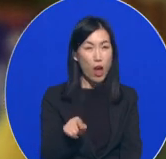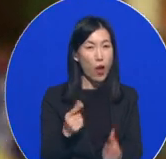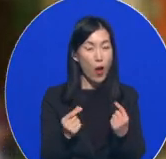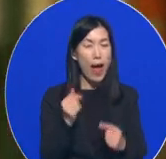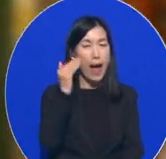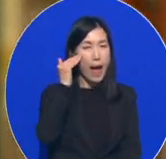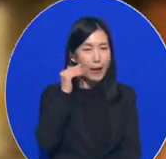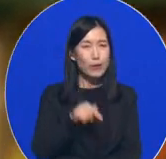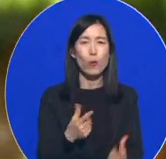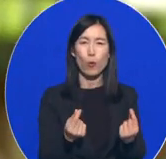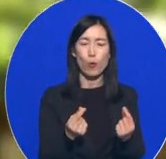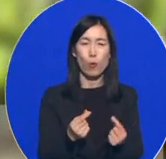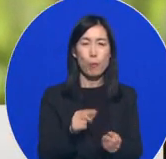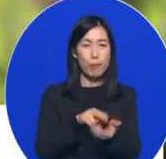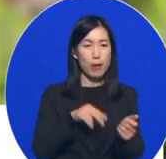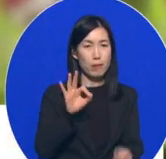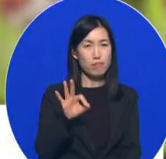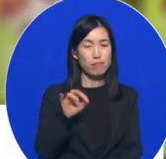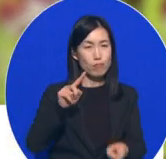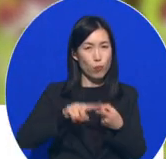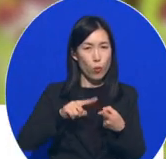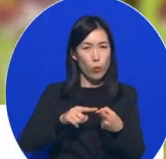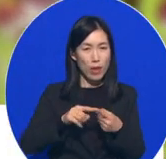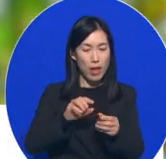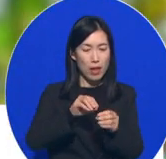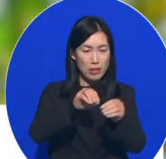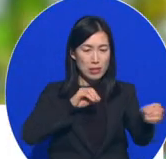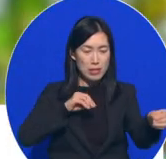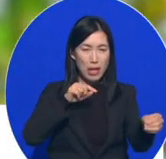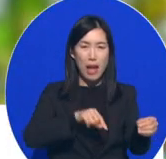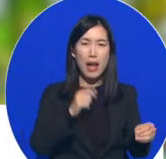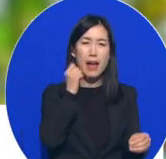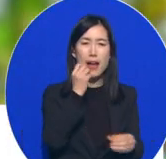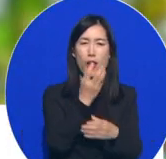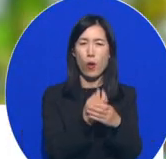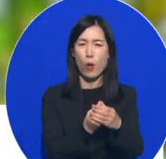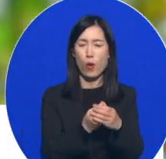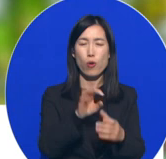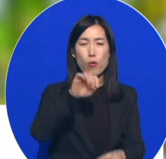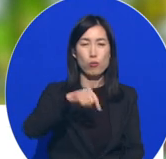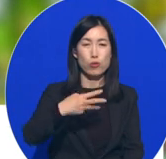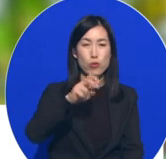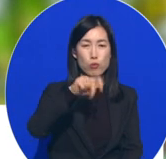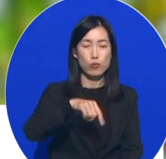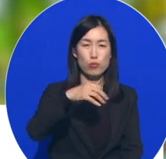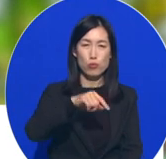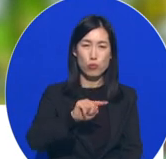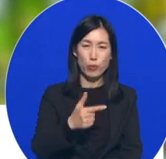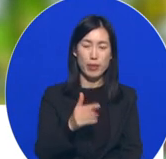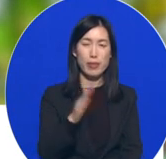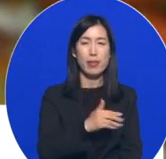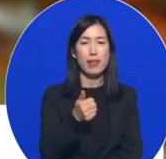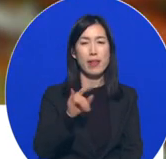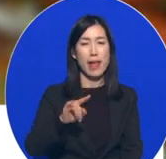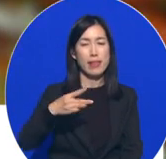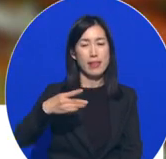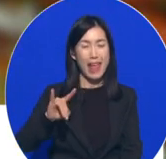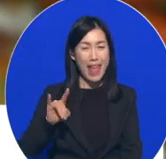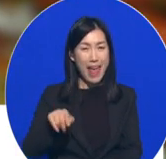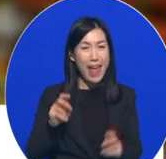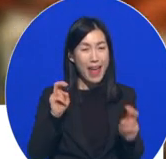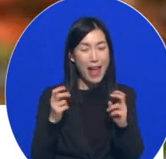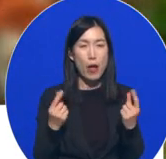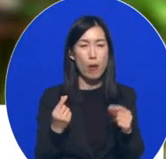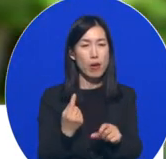같은 기업들의 행태에 대한 소비자들의 지적이 이어졌습니다 풀무원과 농심 혜태 등 식품 업체들이 이 지난해와